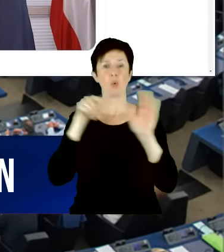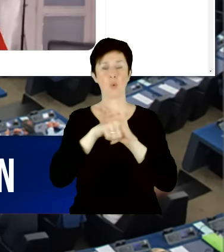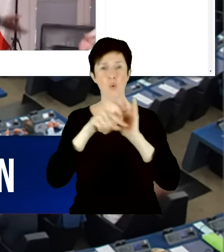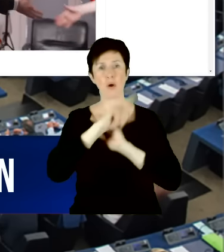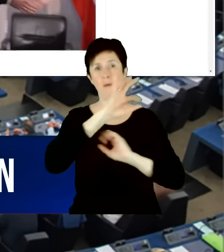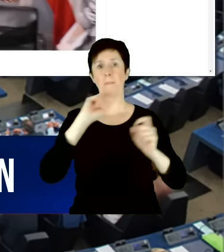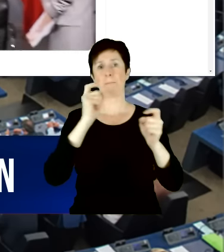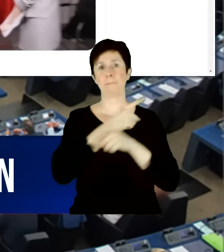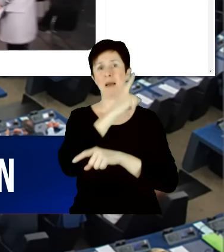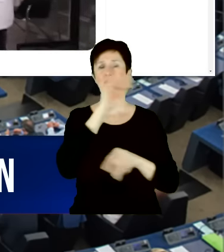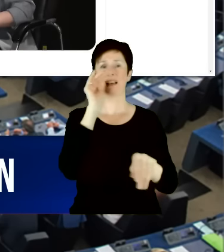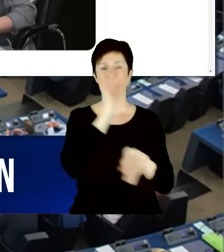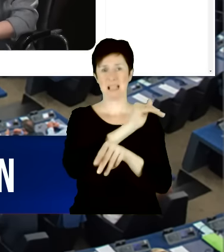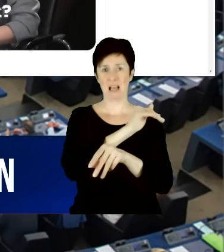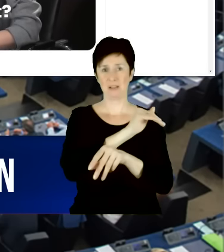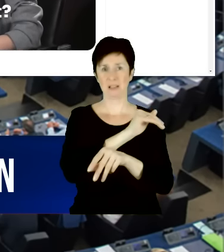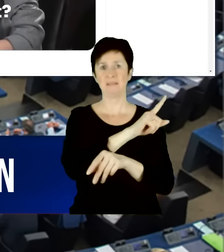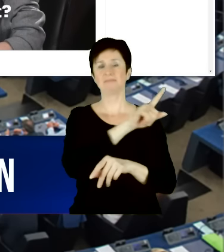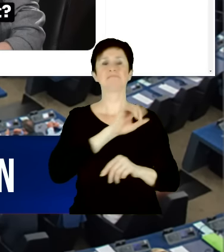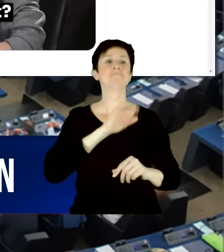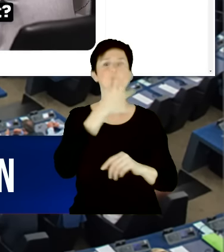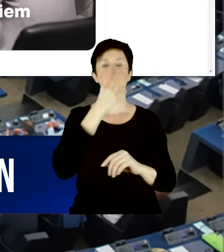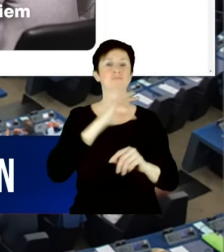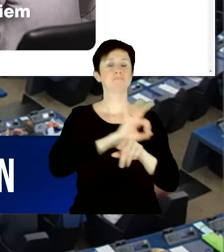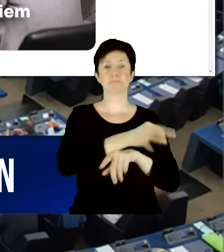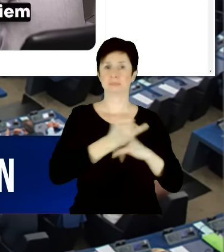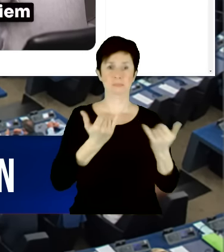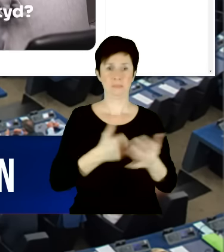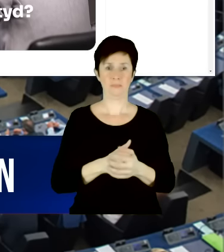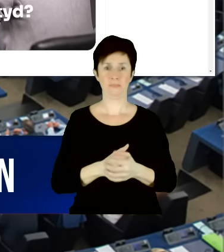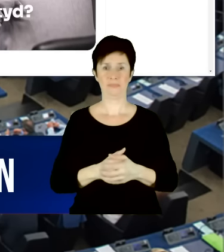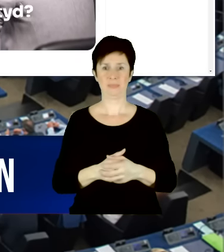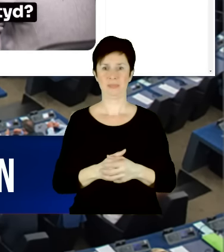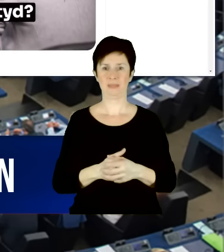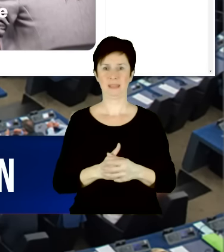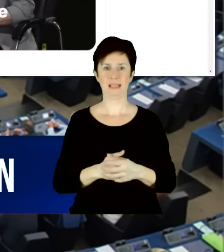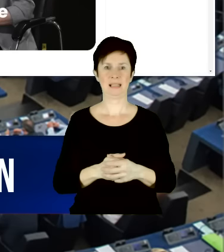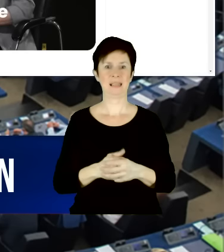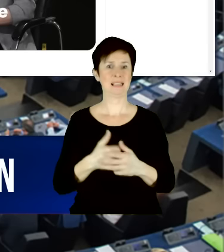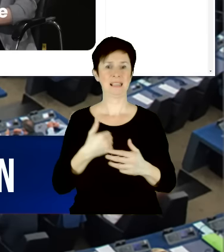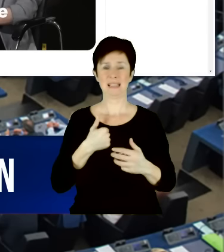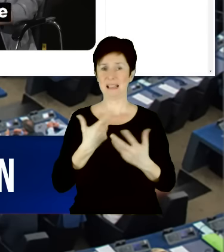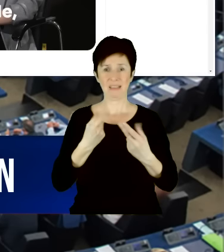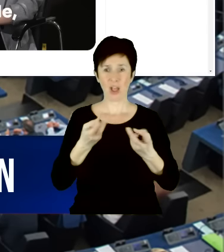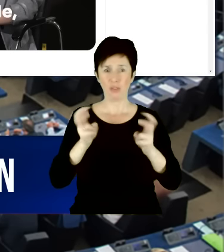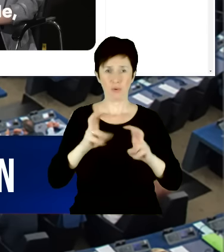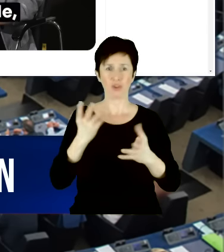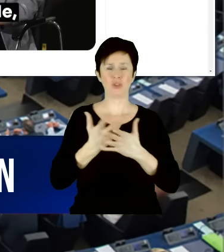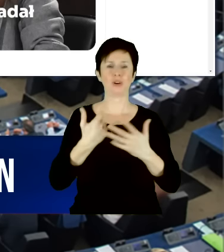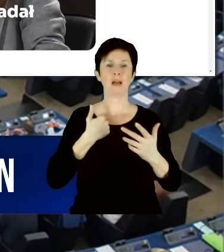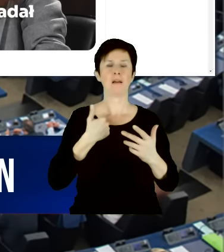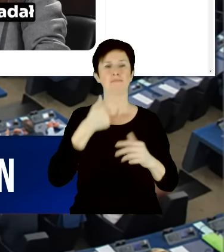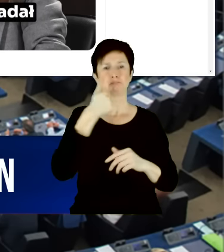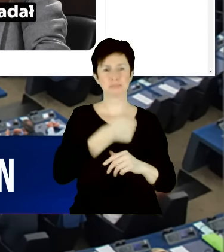przyjmowanie dużej ilości nielegalnych migrantów. Ja po prostu polubiłem spot, ja nawet go nie tworzyłem, tylko podawałem dalej, czy tam polubiłem spot,